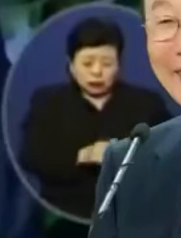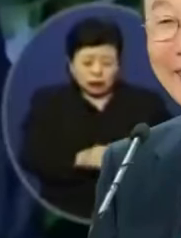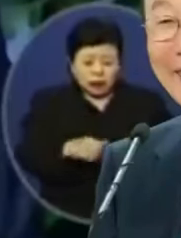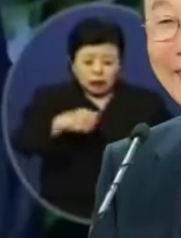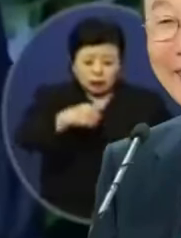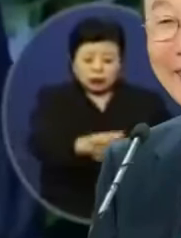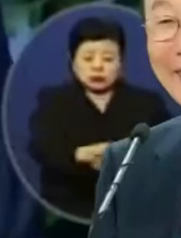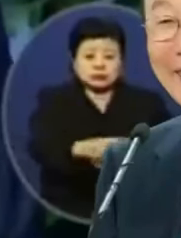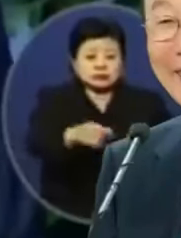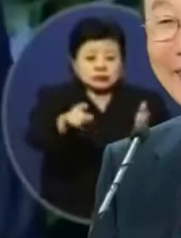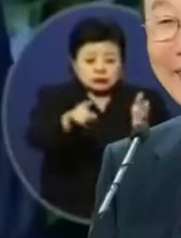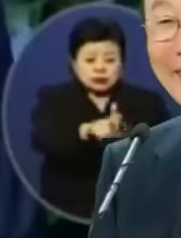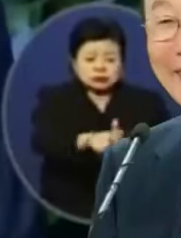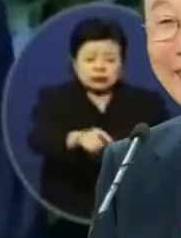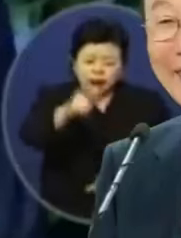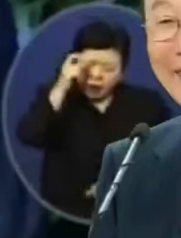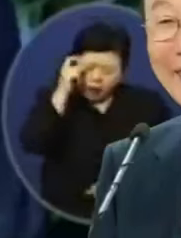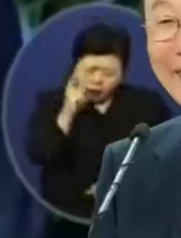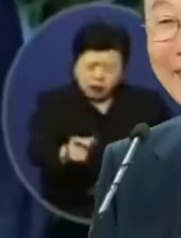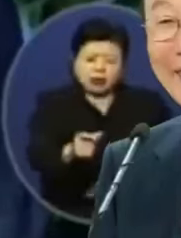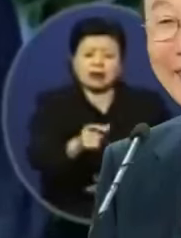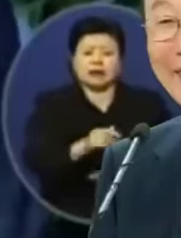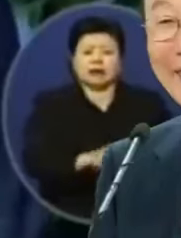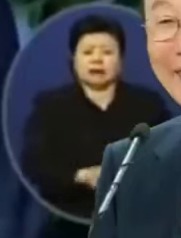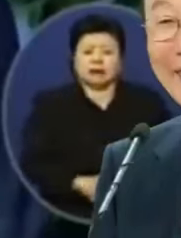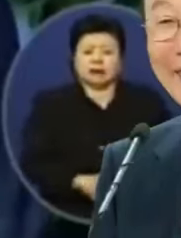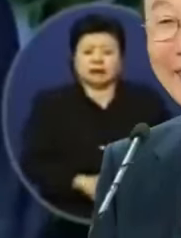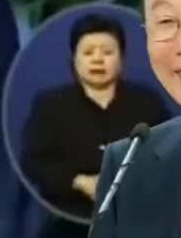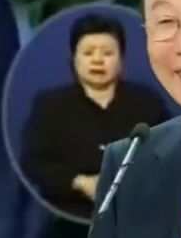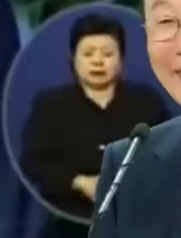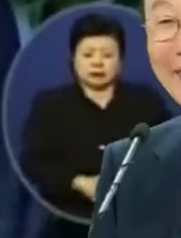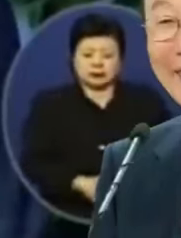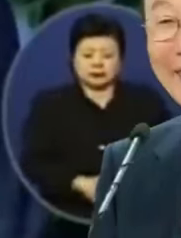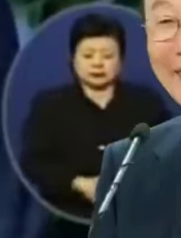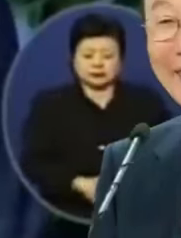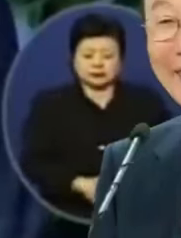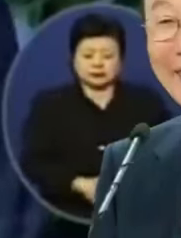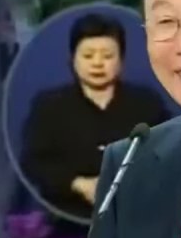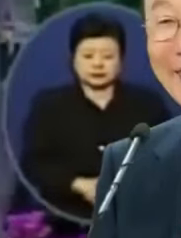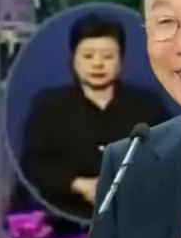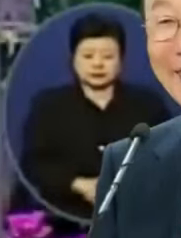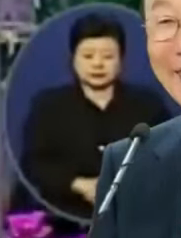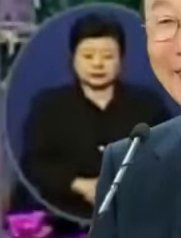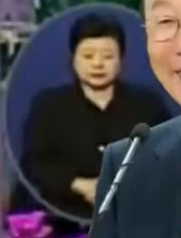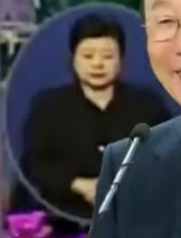그 신앙은 견줄 데가 없습니다. 비교할 수 없는 신앙인 것입니다.